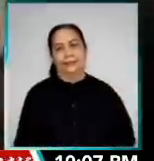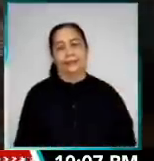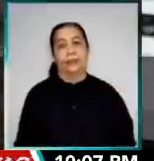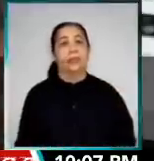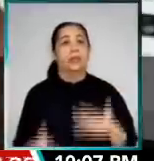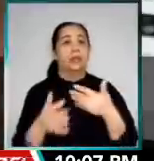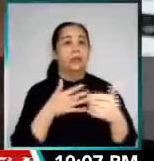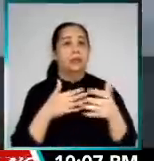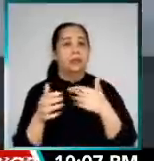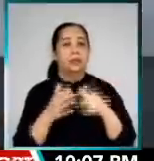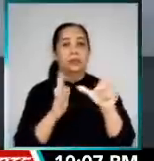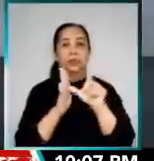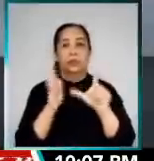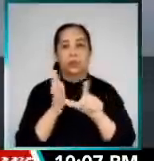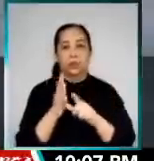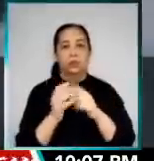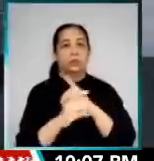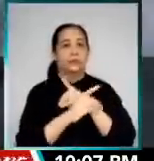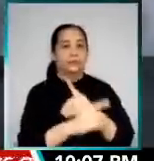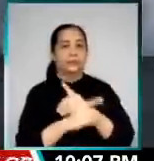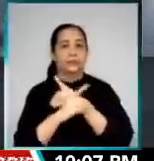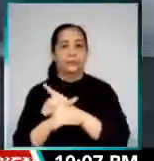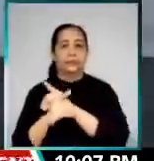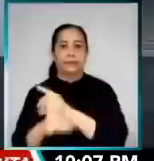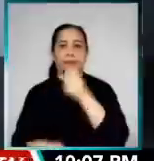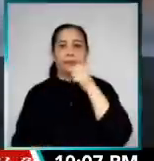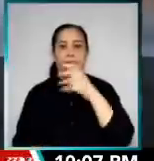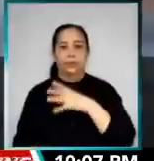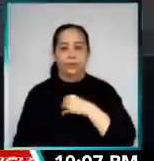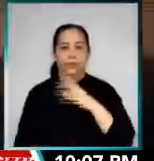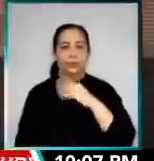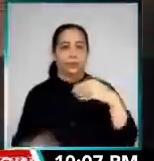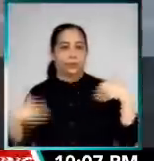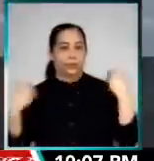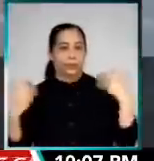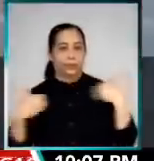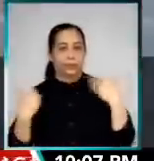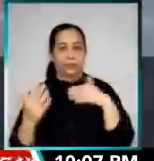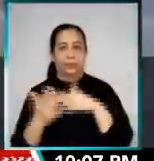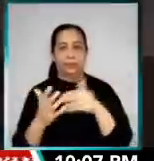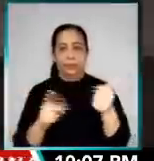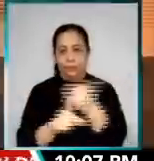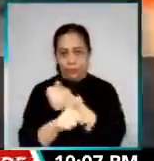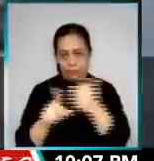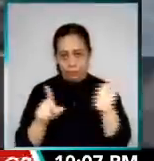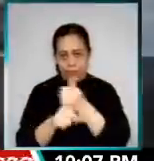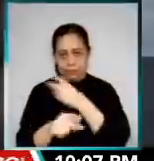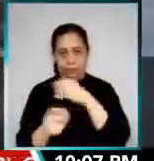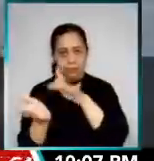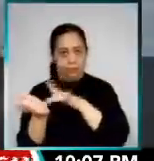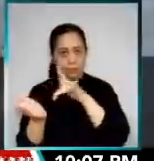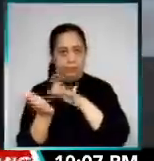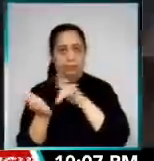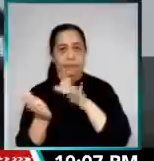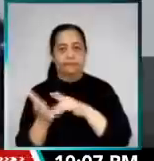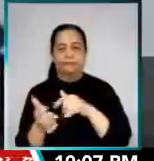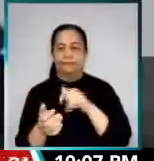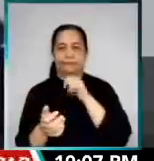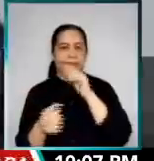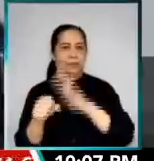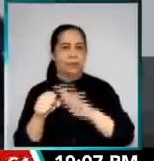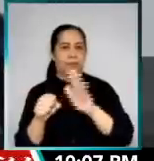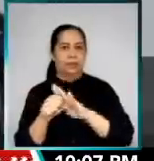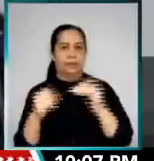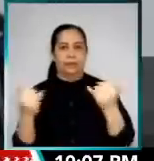batas na nagtatanggol sa mga kababaihan at mga kabataan laban sa pang-aabuso at eksploitasyon, hindi daw ito sapat sa ngayon. May